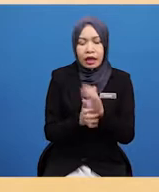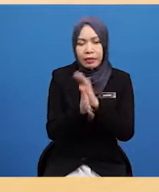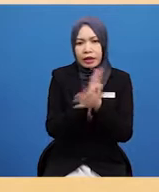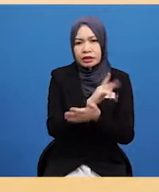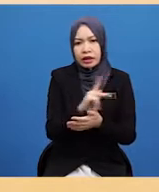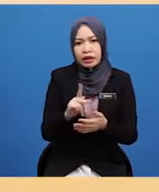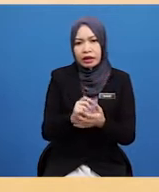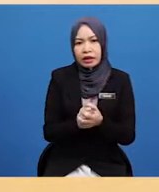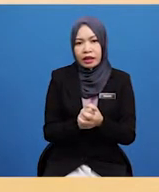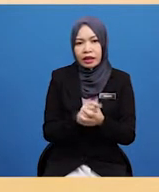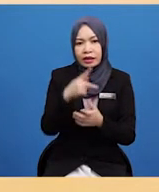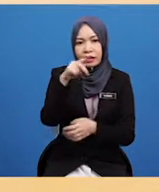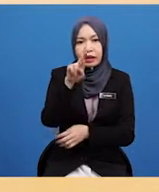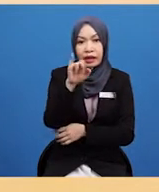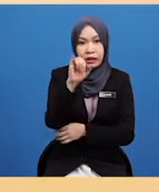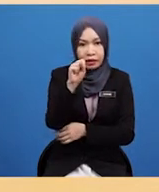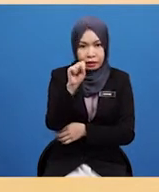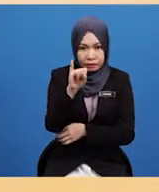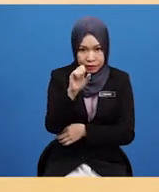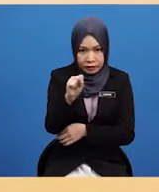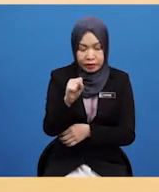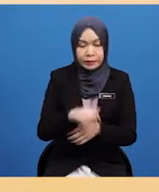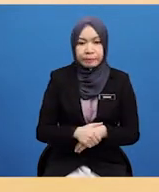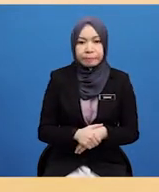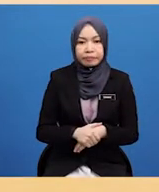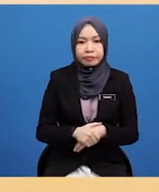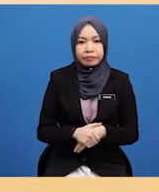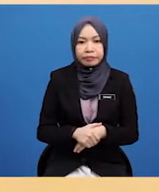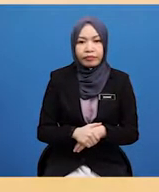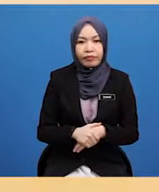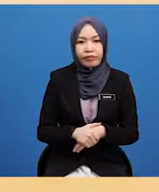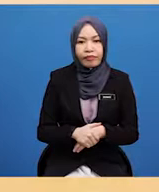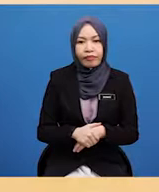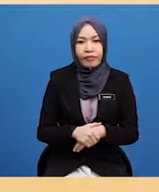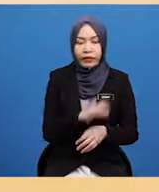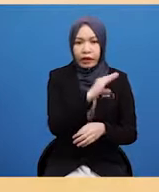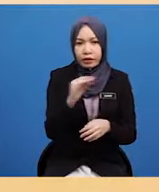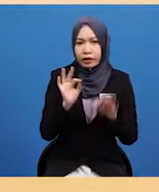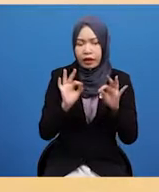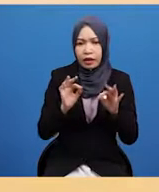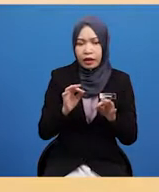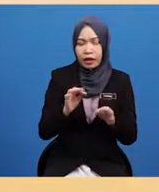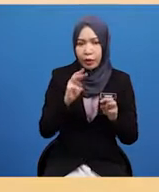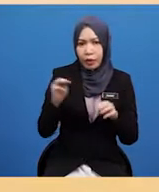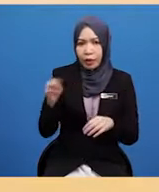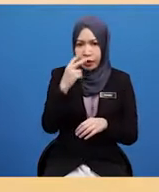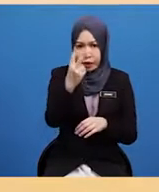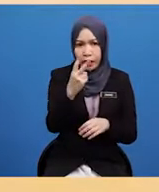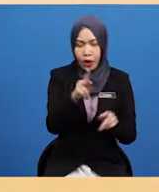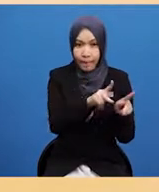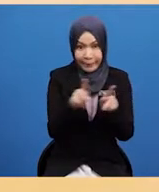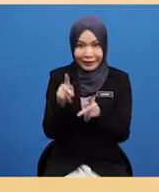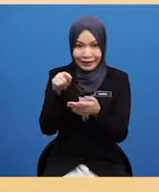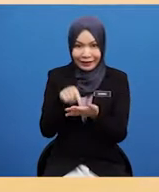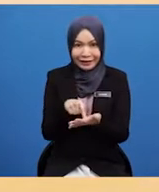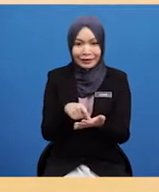Balkan. Rantau Balkan merupakan kawasan yang terletak di bahagian tenggara benua Eropah. Antara negara